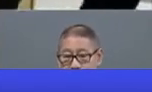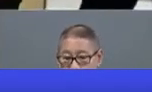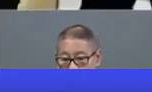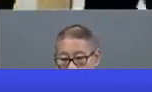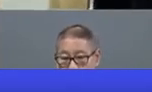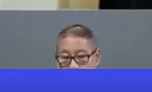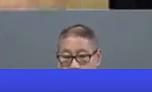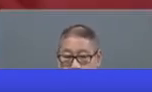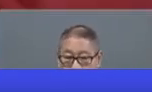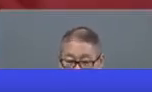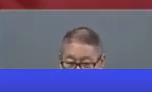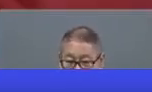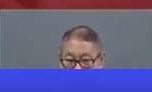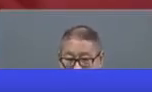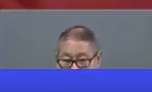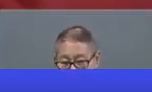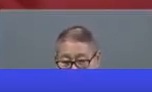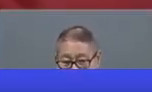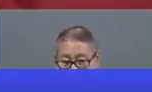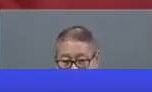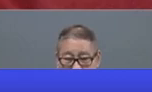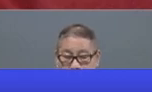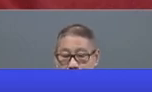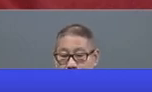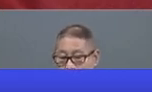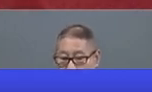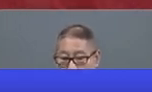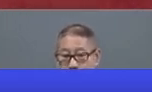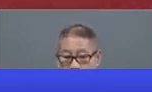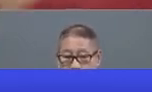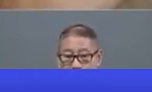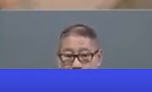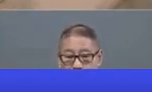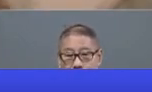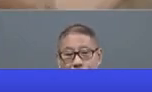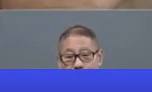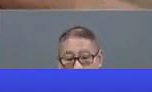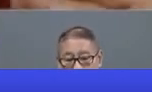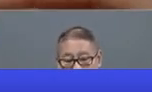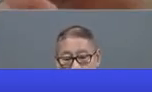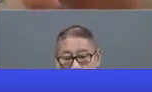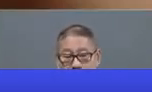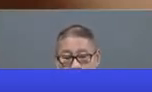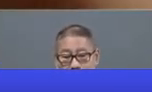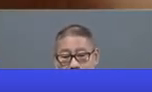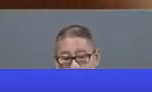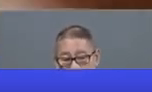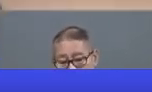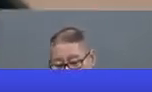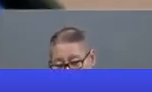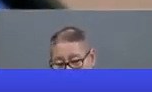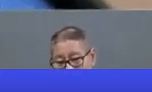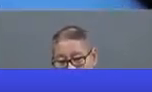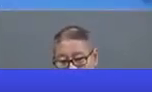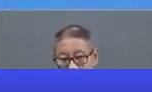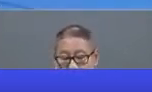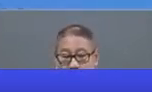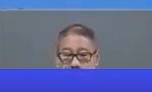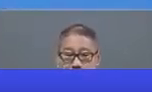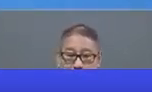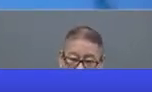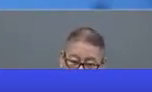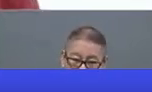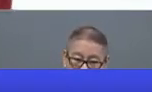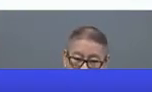ภายในอำเภอที่คุณอยู่เท่านั้นแล้วก็ยึดทะเบียนบ้านเป็นหลักกระแสข่าวตรงนี้นะคะเกิดขึ้นนะคะเมื่อหลายๆคนมองว่า